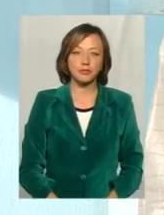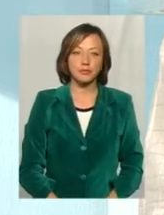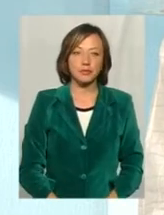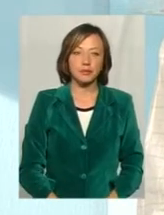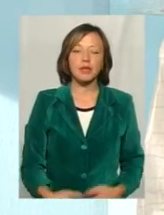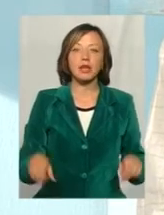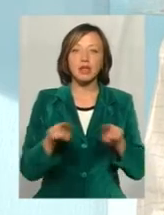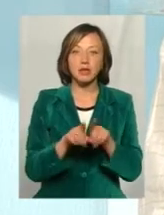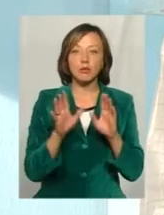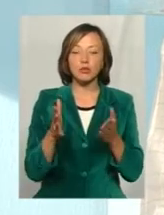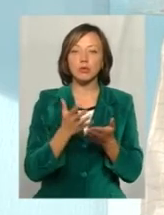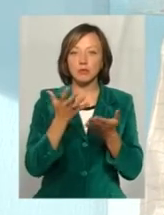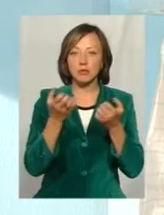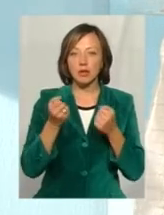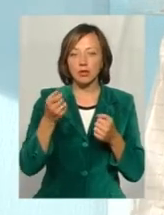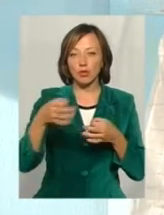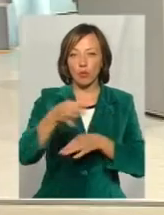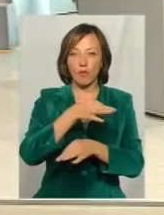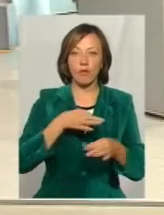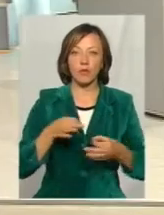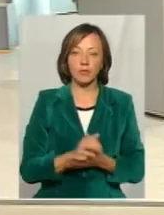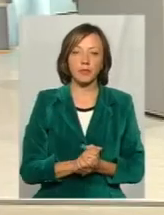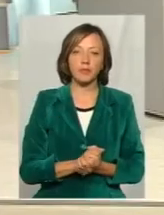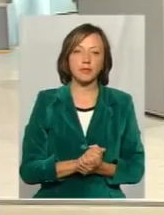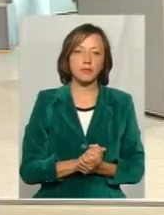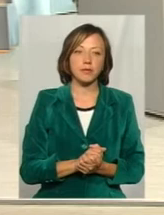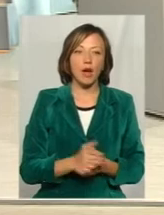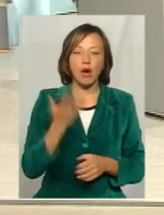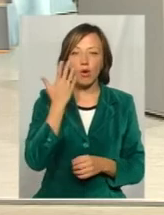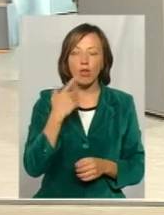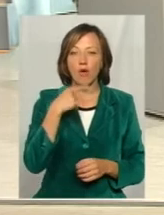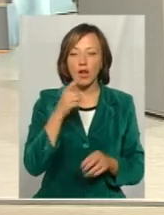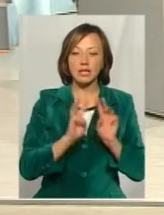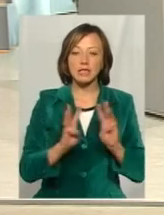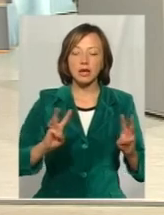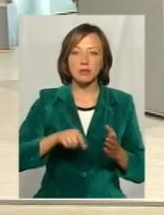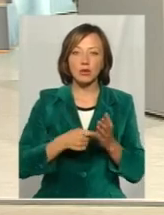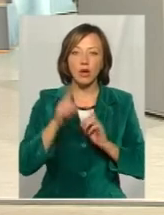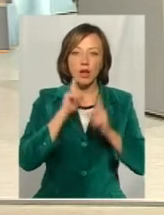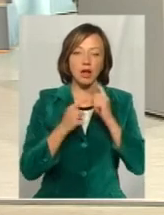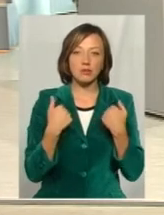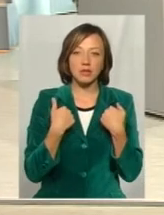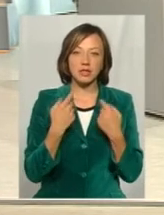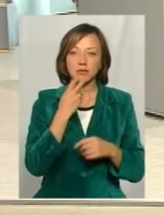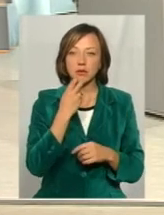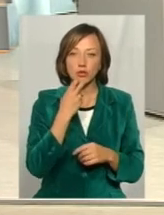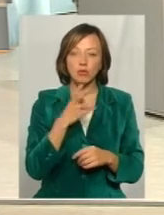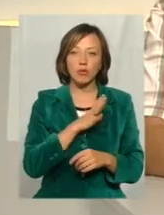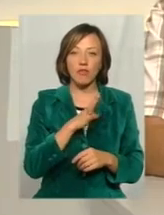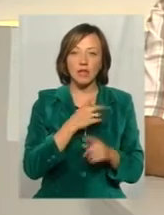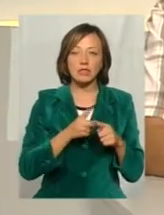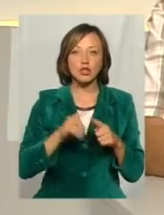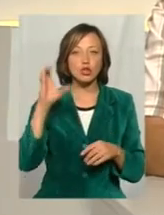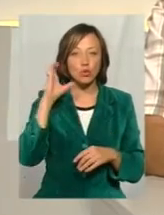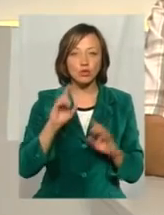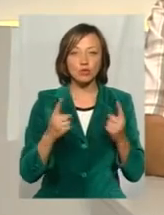і так само будемо приймати до громадських слухань. Знаєте, що просто коли говорять на сайті міської ради, мені дещо так смішно іноді буває це слухати,